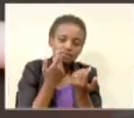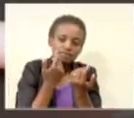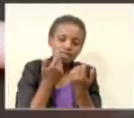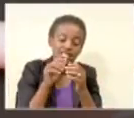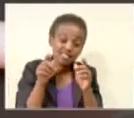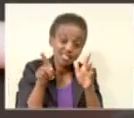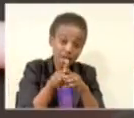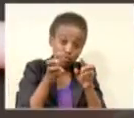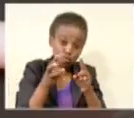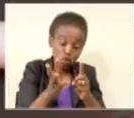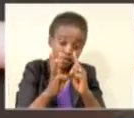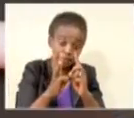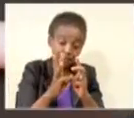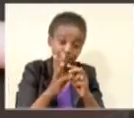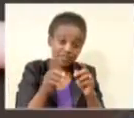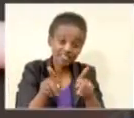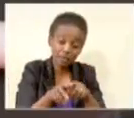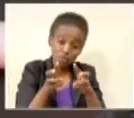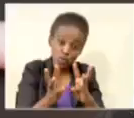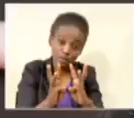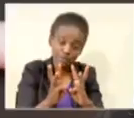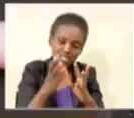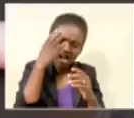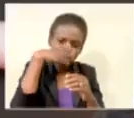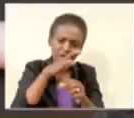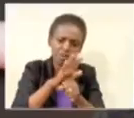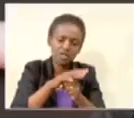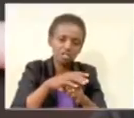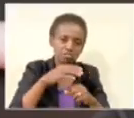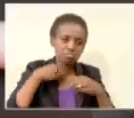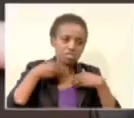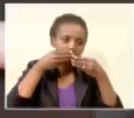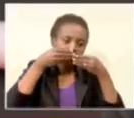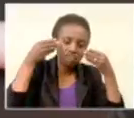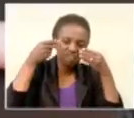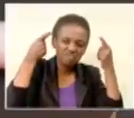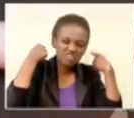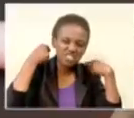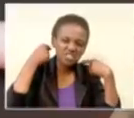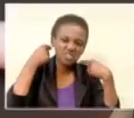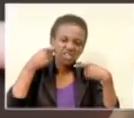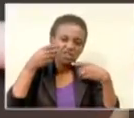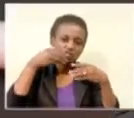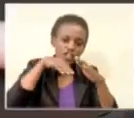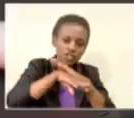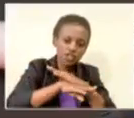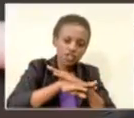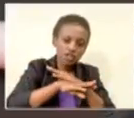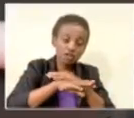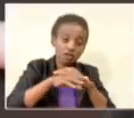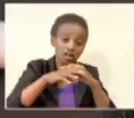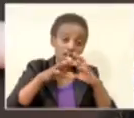ukavanamo hari abantu benshi usanga arakambara akaza kugakuramo akagashyira ahantu akongera